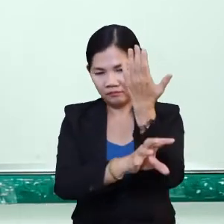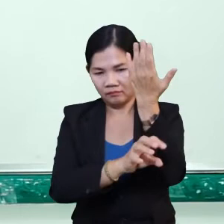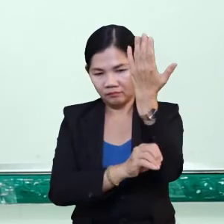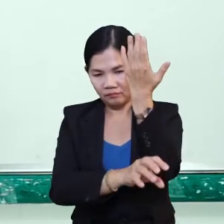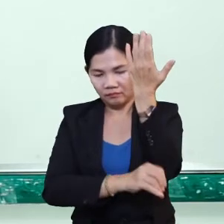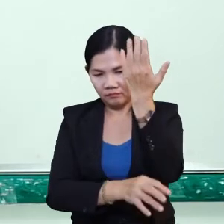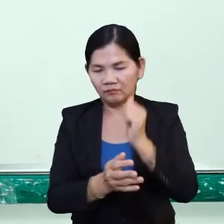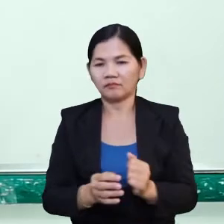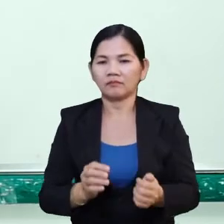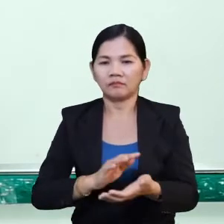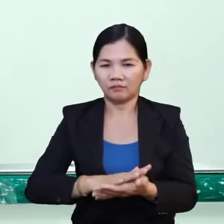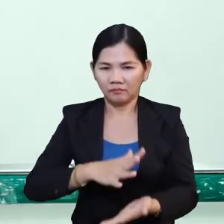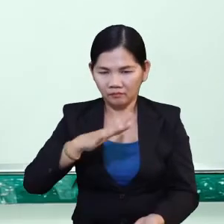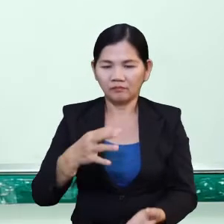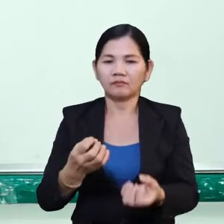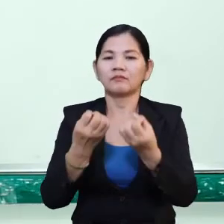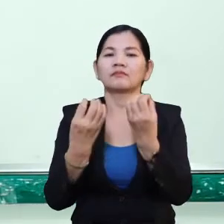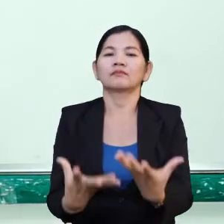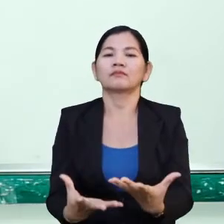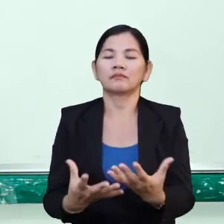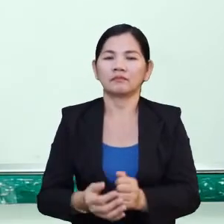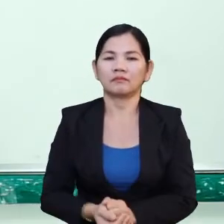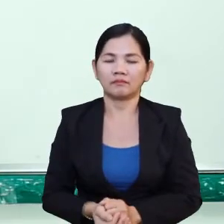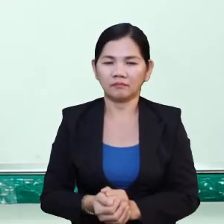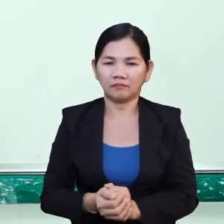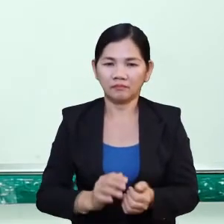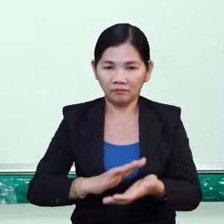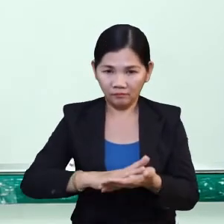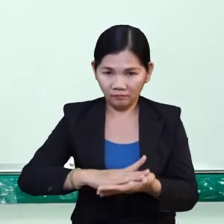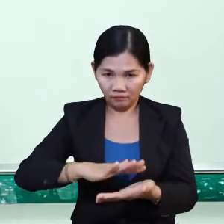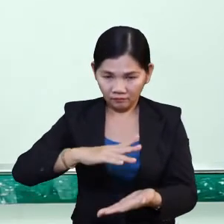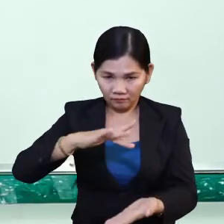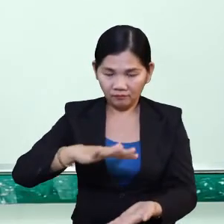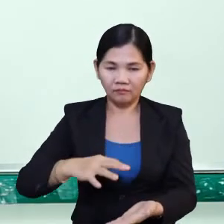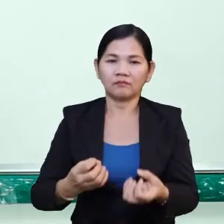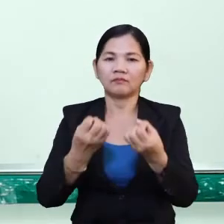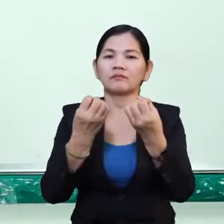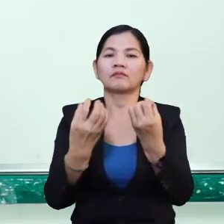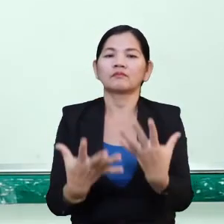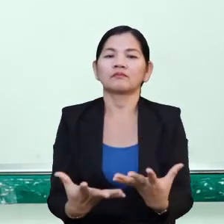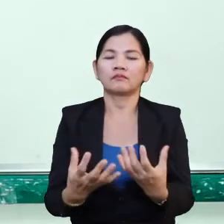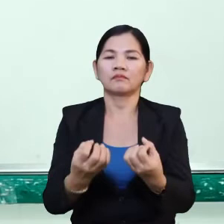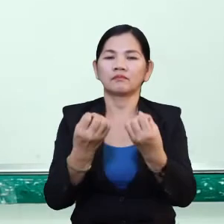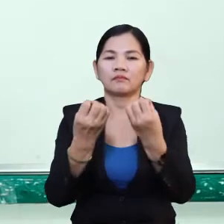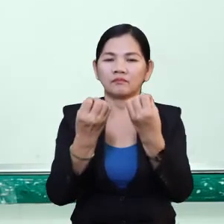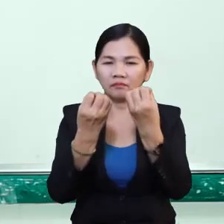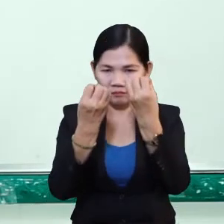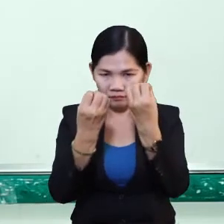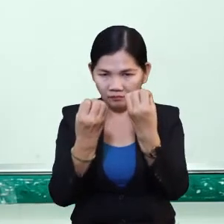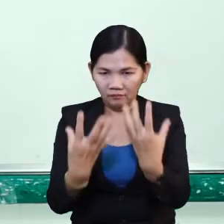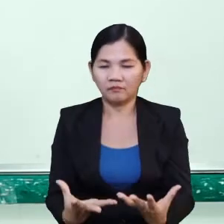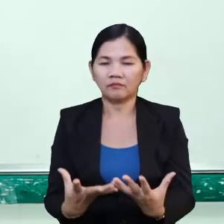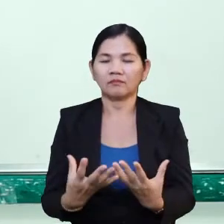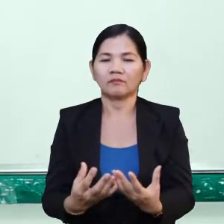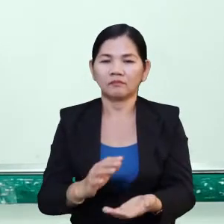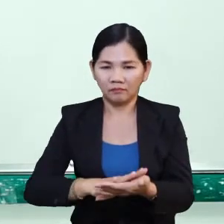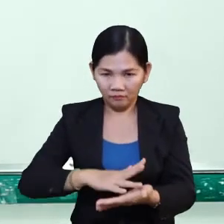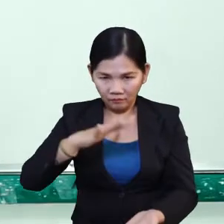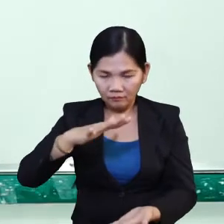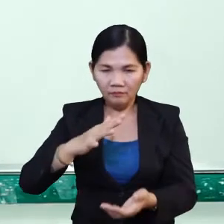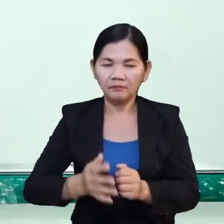ចរមានប៉ុន្មានពណ៌តើភ្លើងសញ្ញាចរាចរណ៍មានប៉ុន្មានព